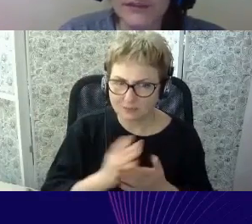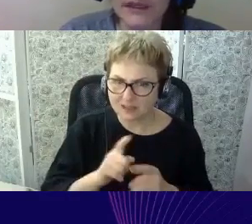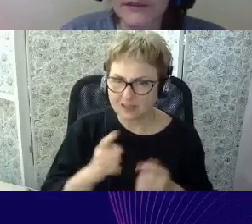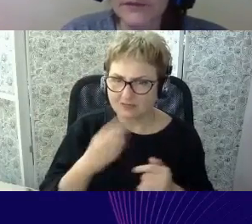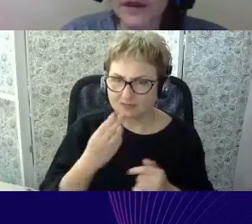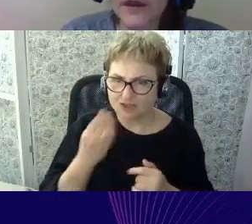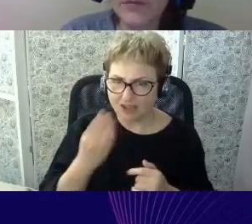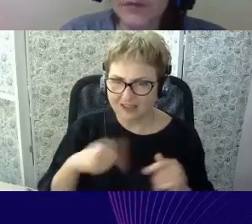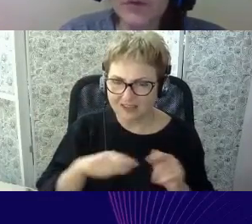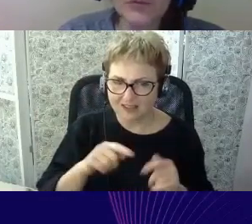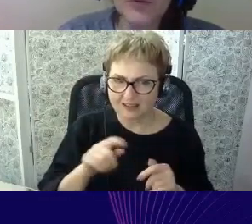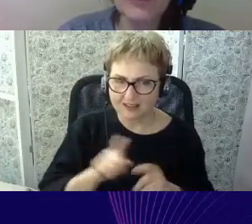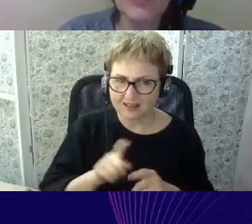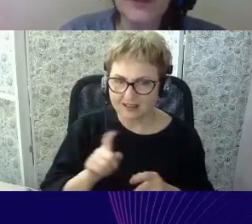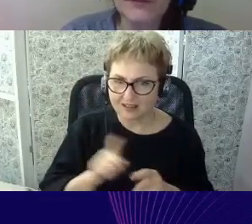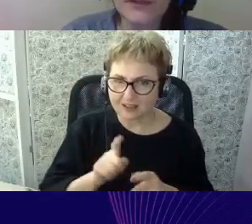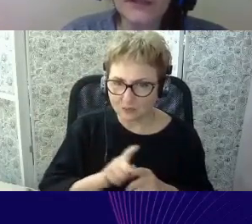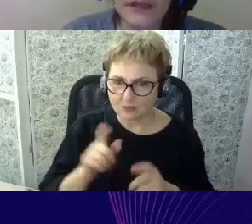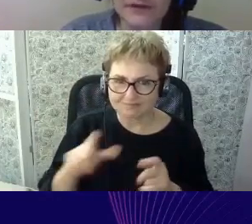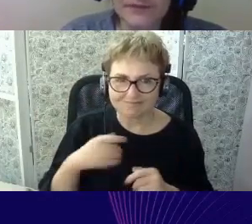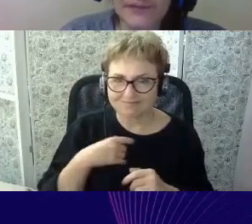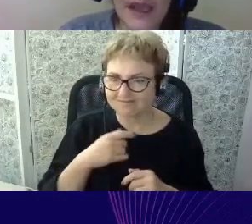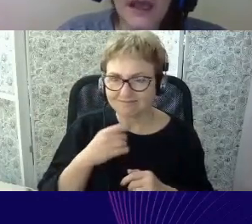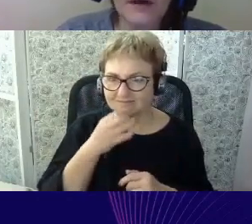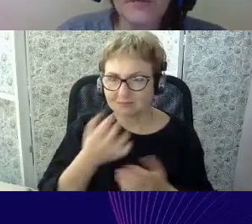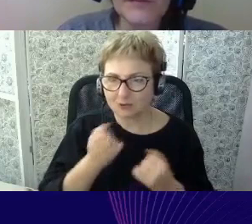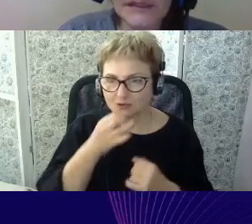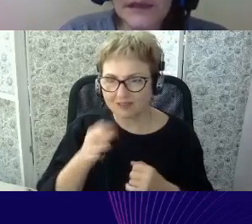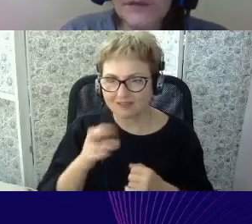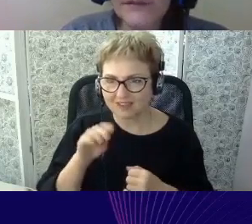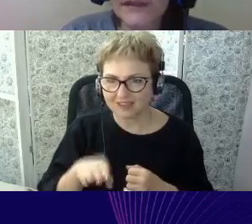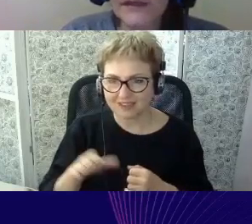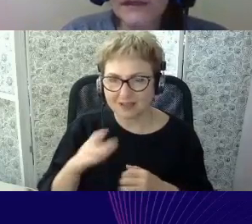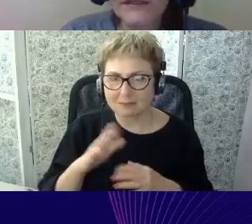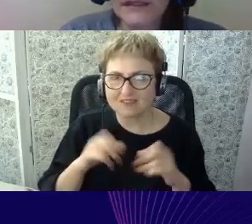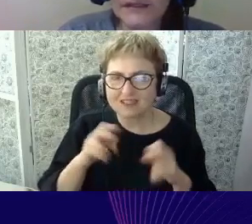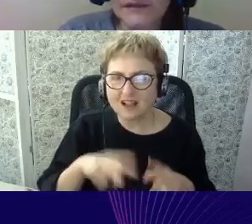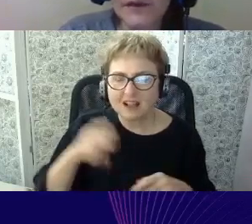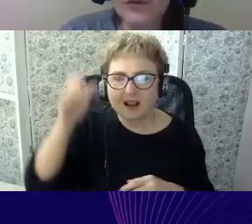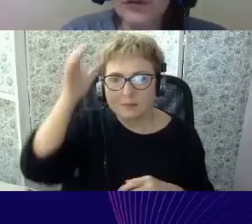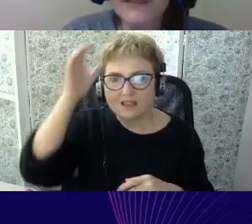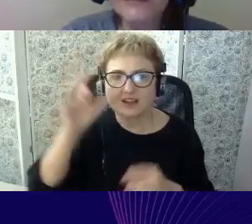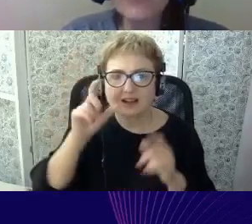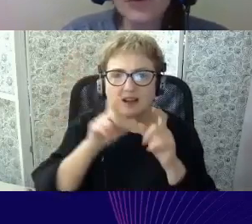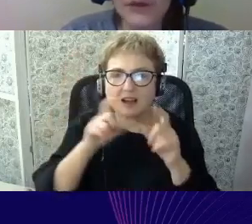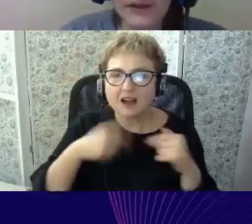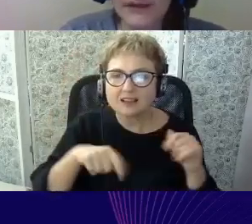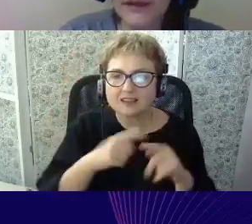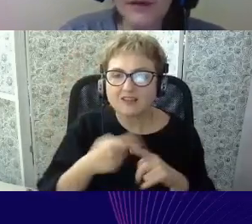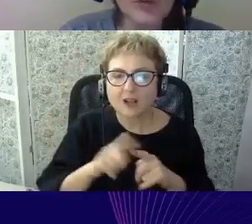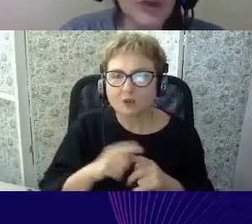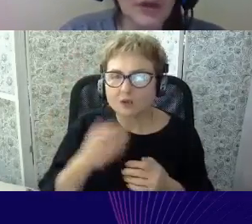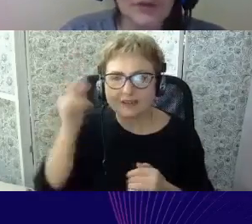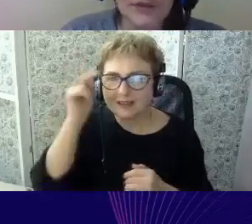таких специалистов, мы получим безусловный ответ – нет. Профессиональные образовательные организации, в которых сегодня